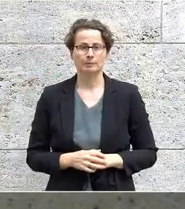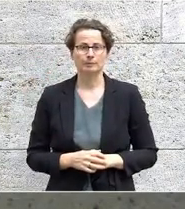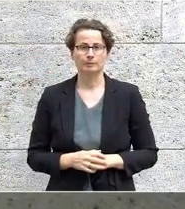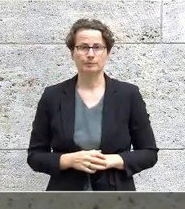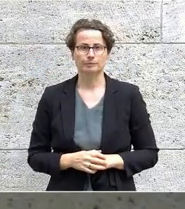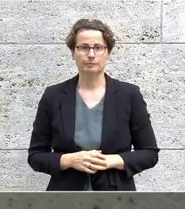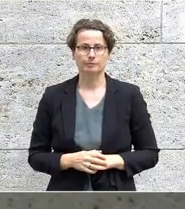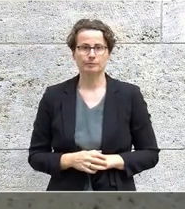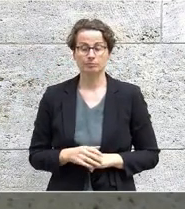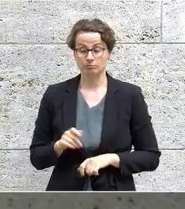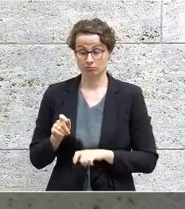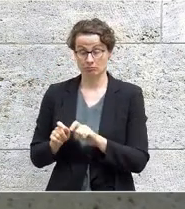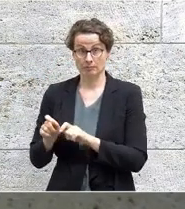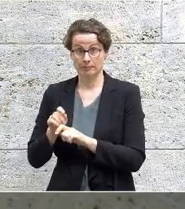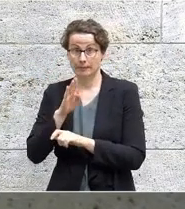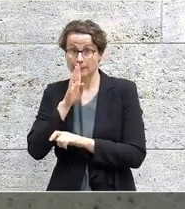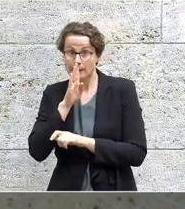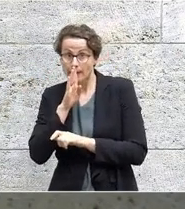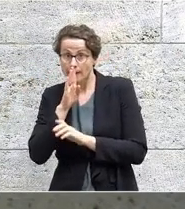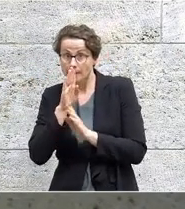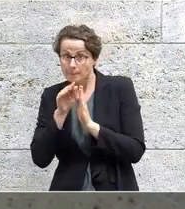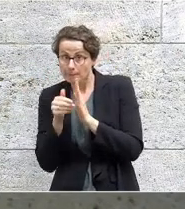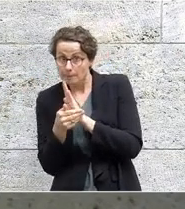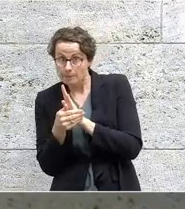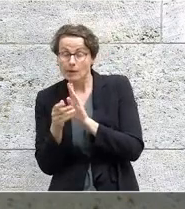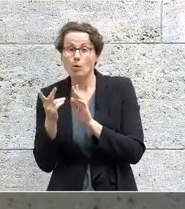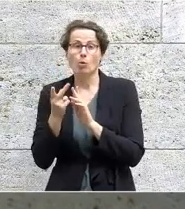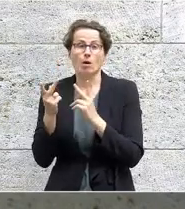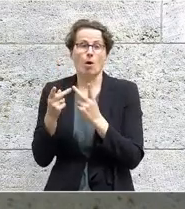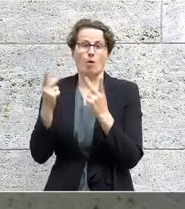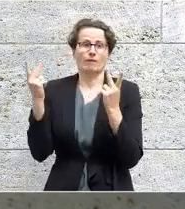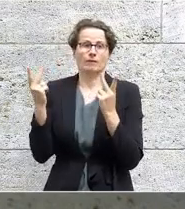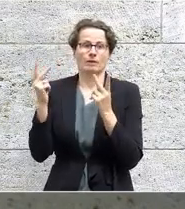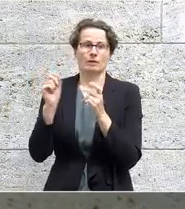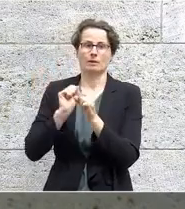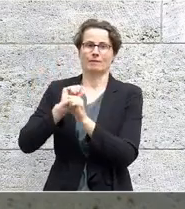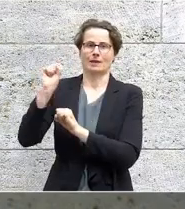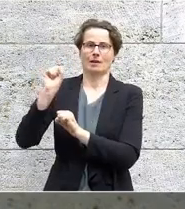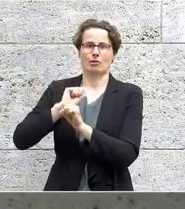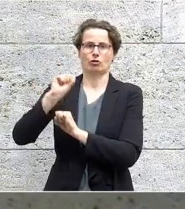Im Geheimen und offen leisteten sie Widerstand.